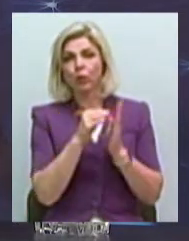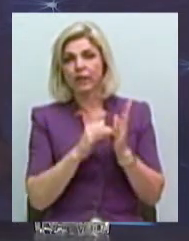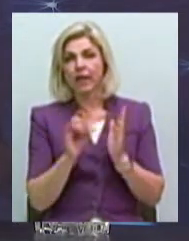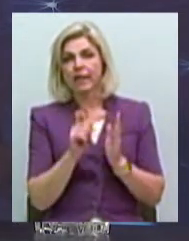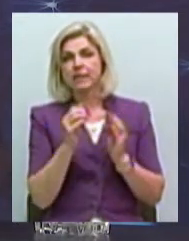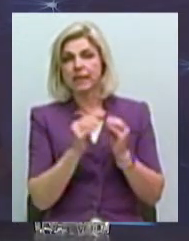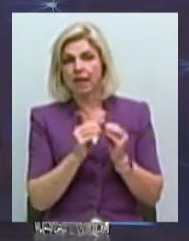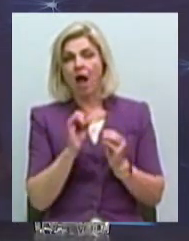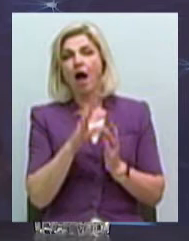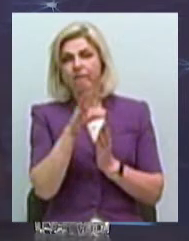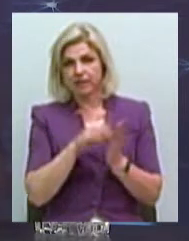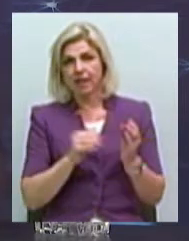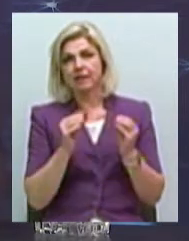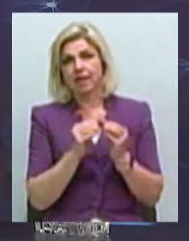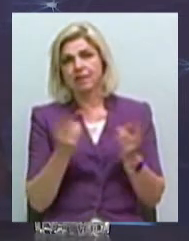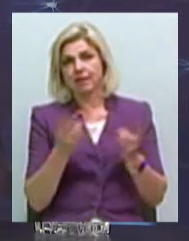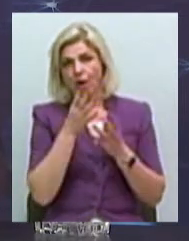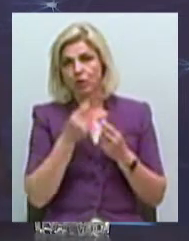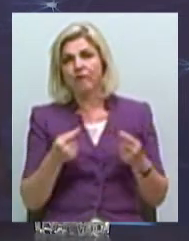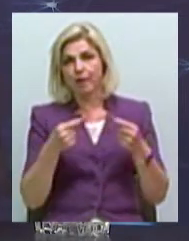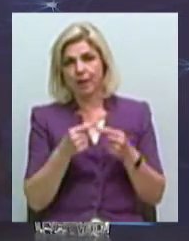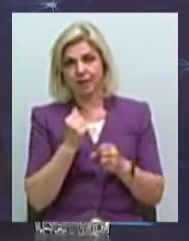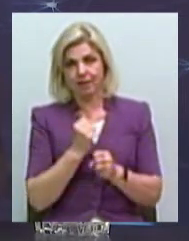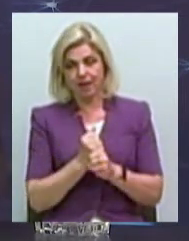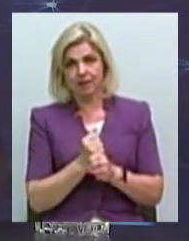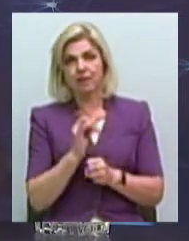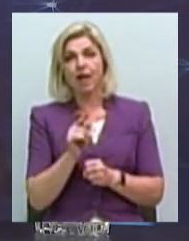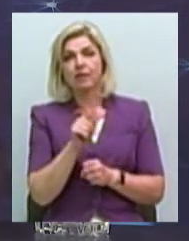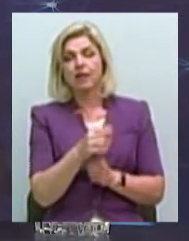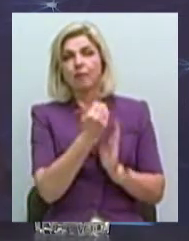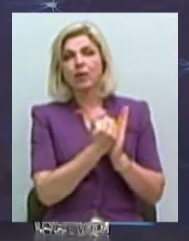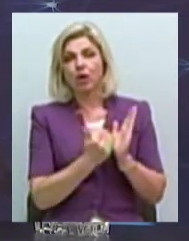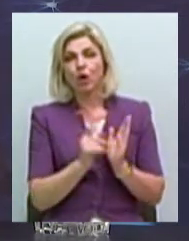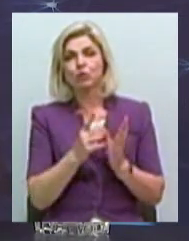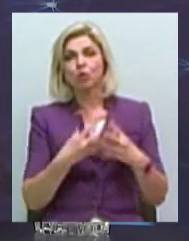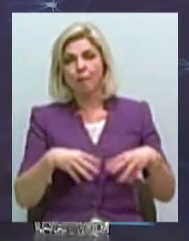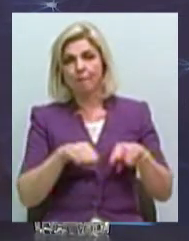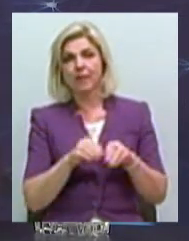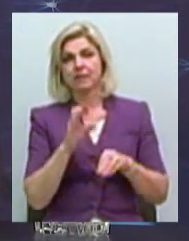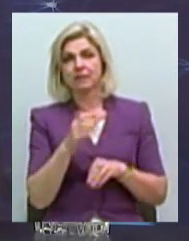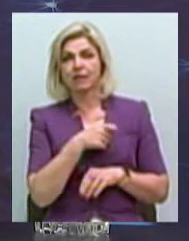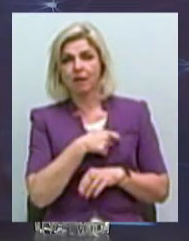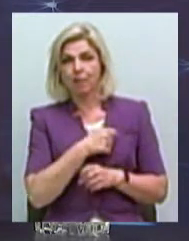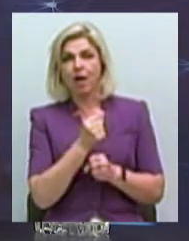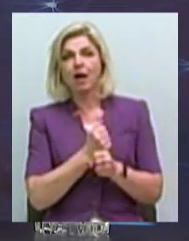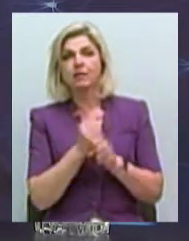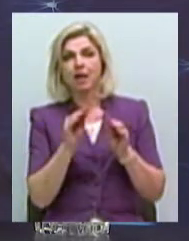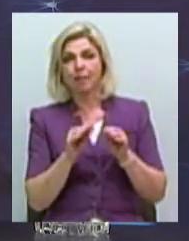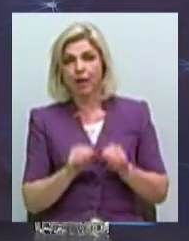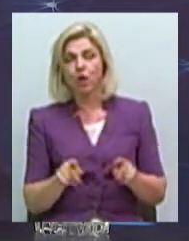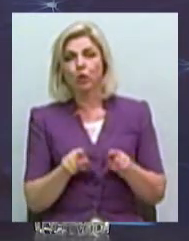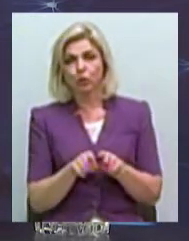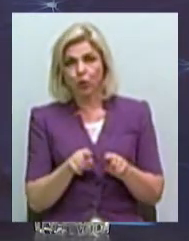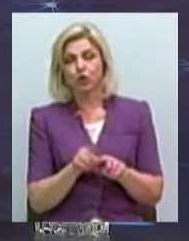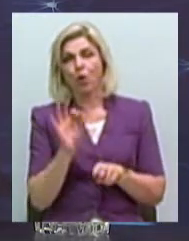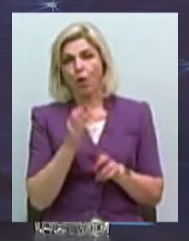10 хорошо одновременно. И это то, о чем мы всегда говорим. И та программа, которую мы совместно с депутатами разрабатывали, мы тоже в ней об